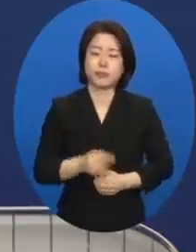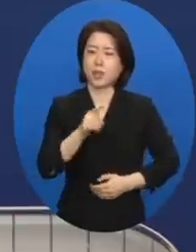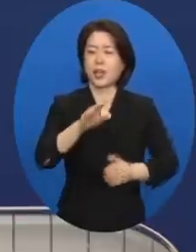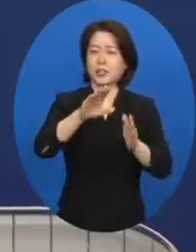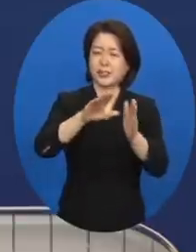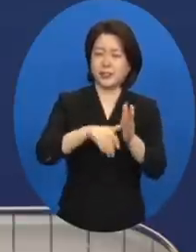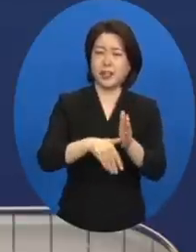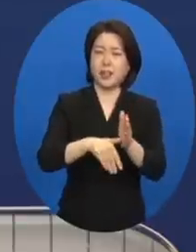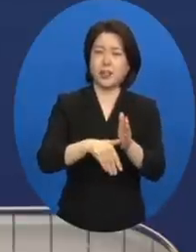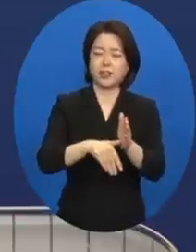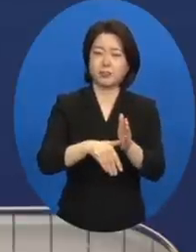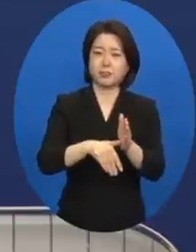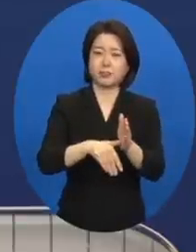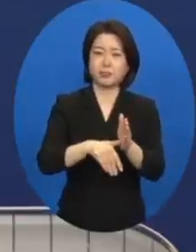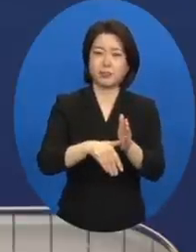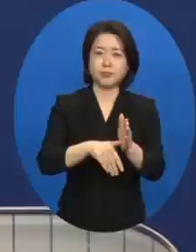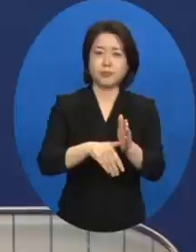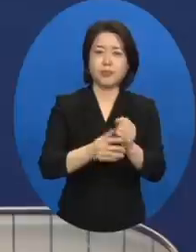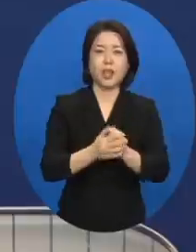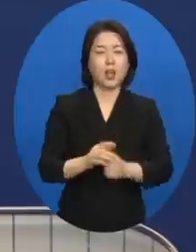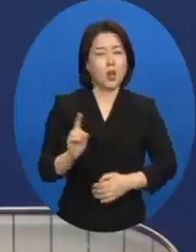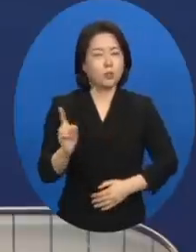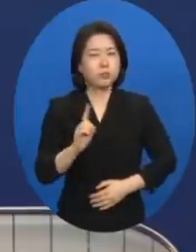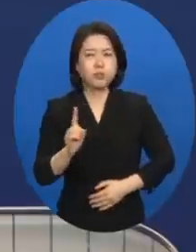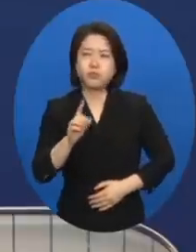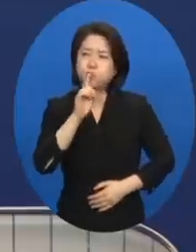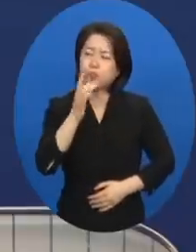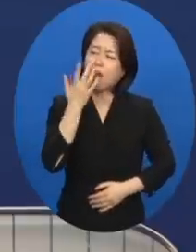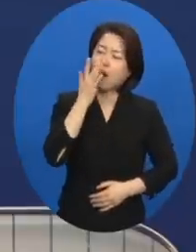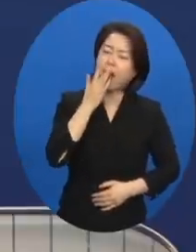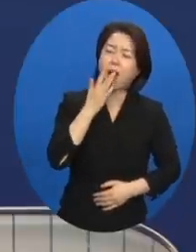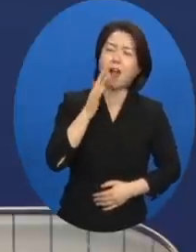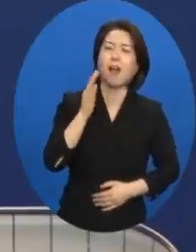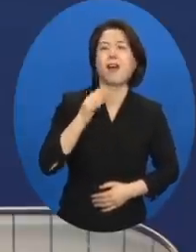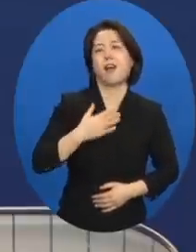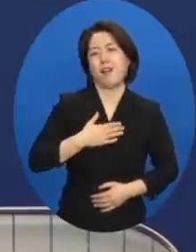그때는 무슨 말인지 몰랐어요.